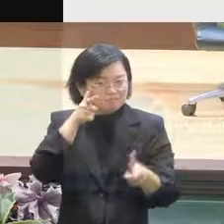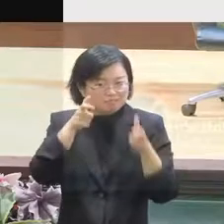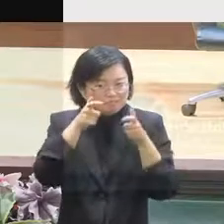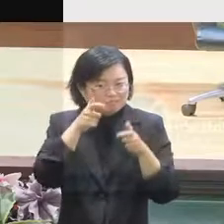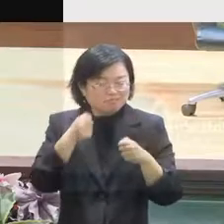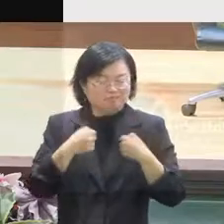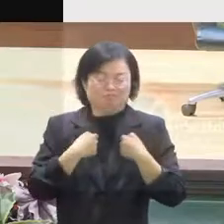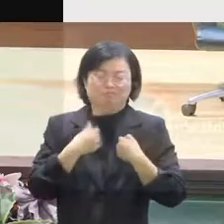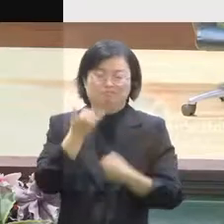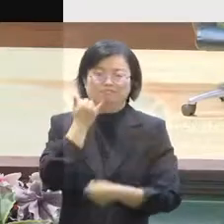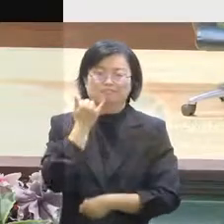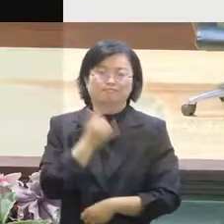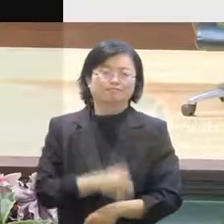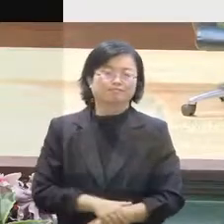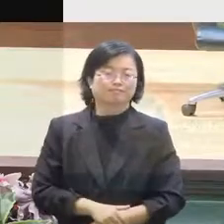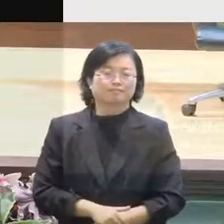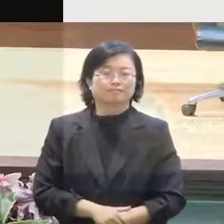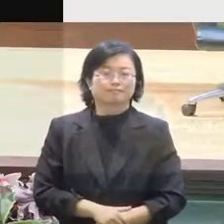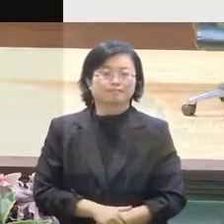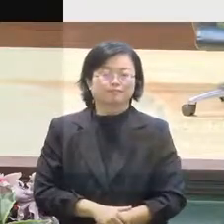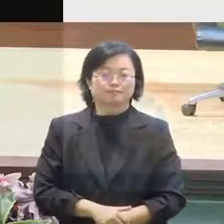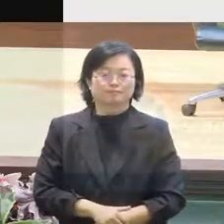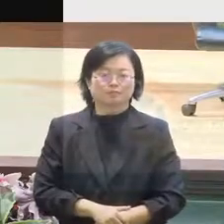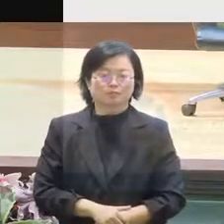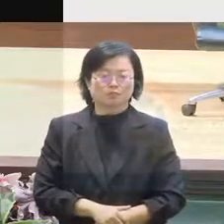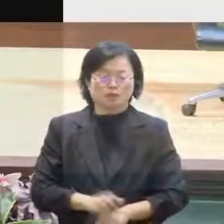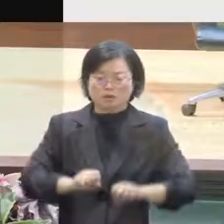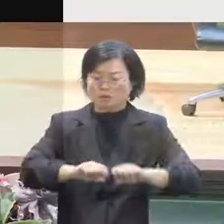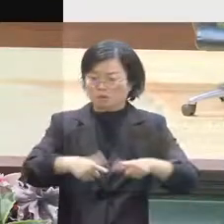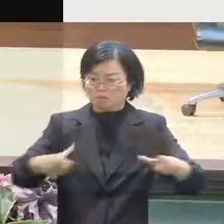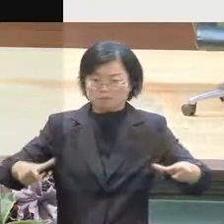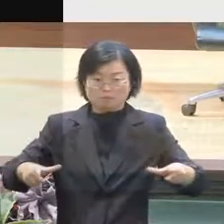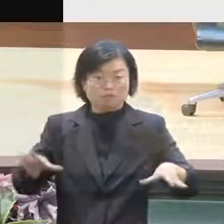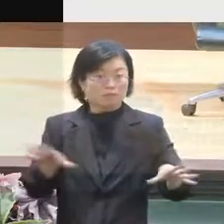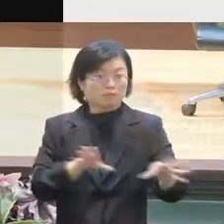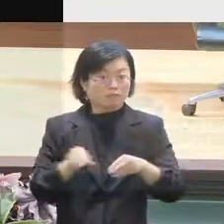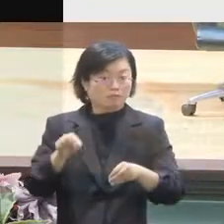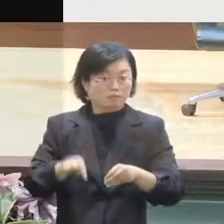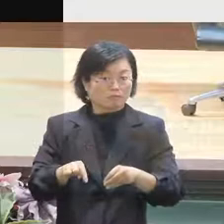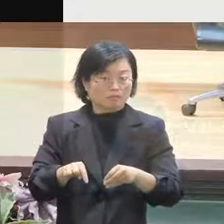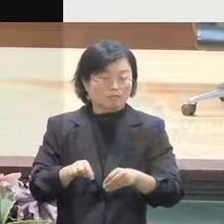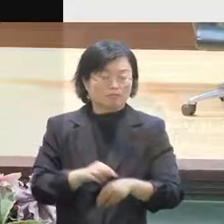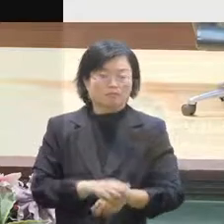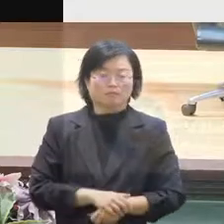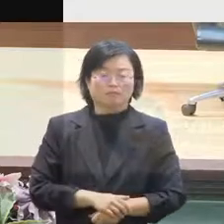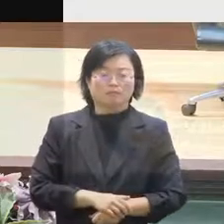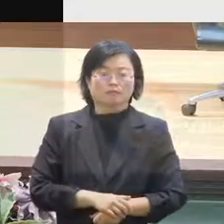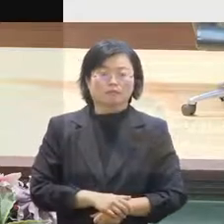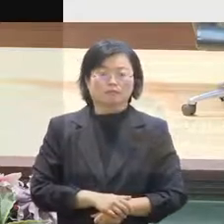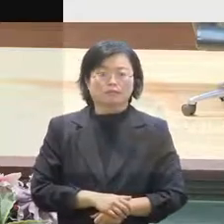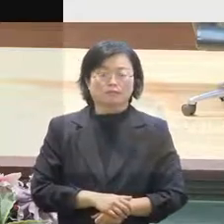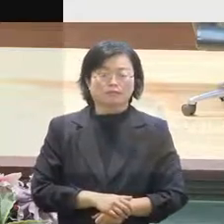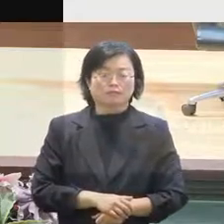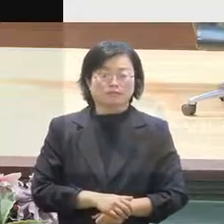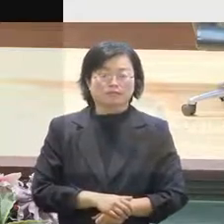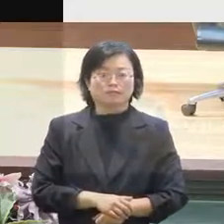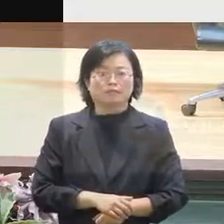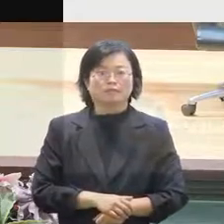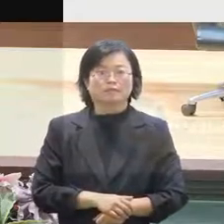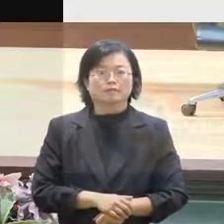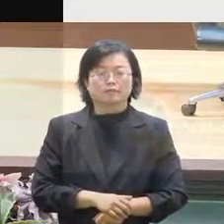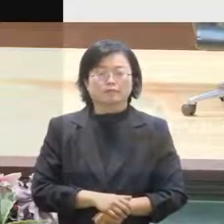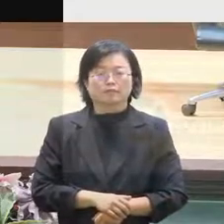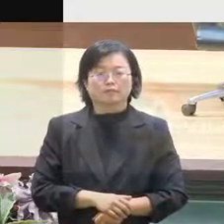了对于不同领域的 data 去看它的开放程度之外呢，我们也分了12个很详细的这